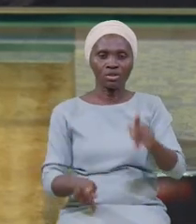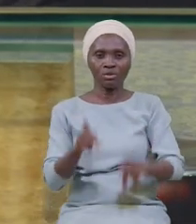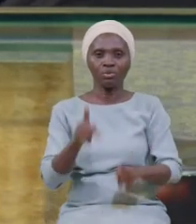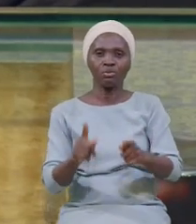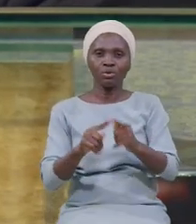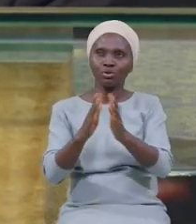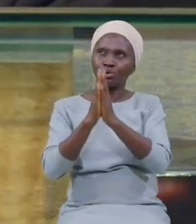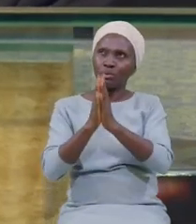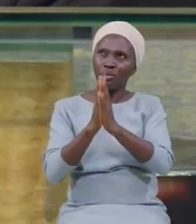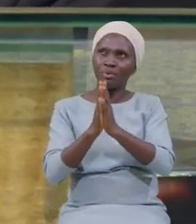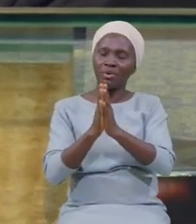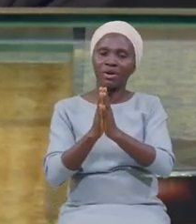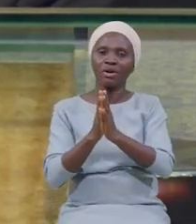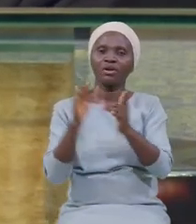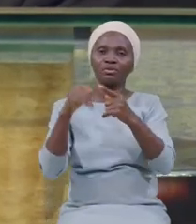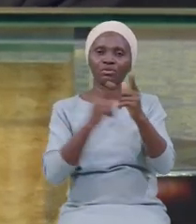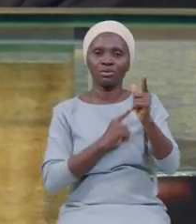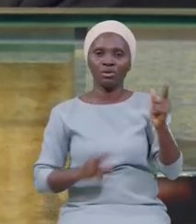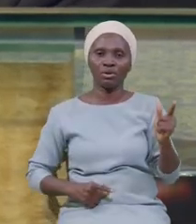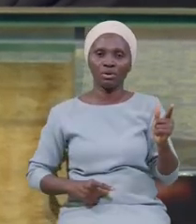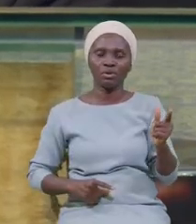chercher la face du Seigneur.